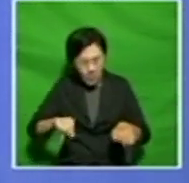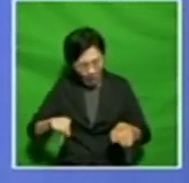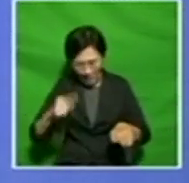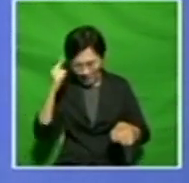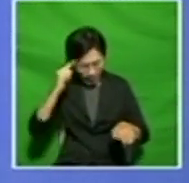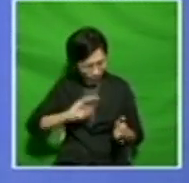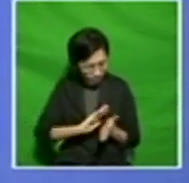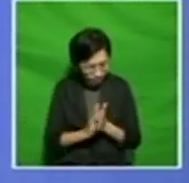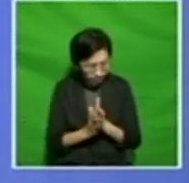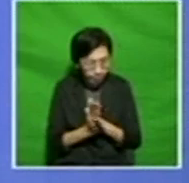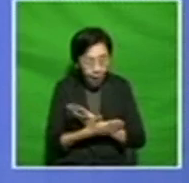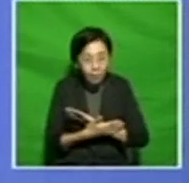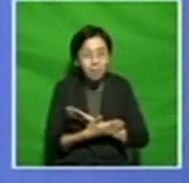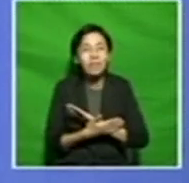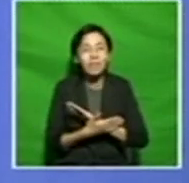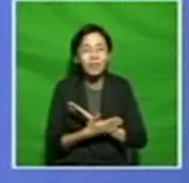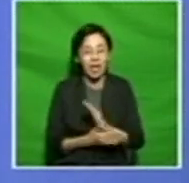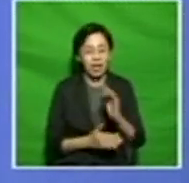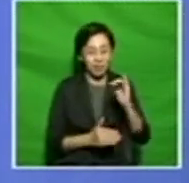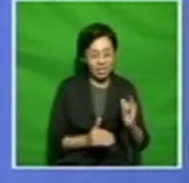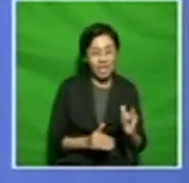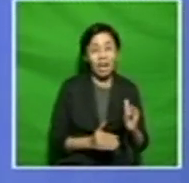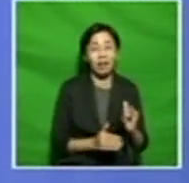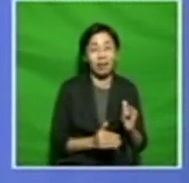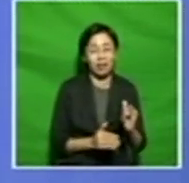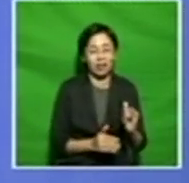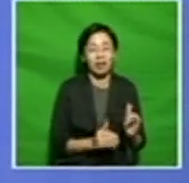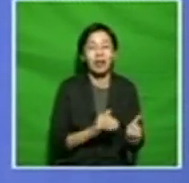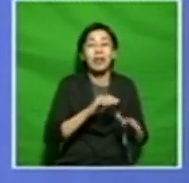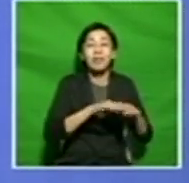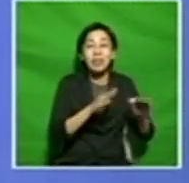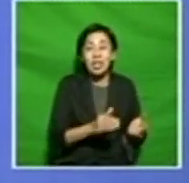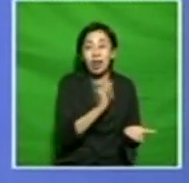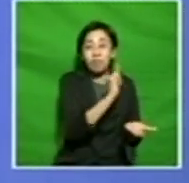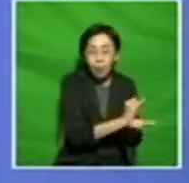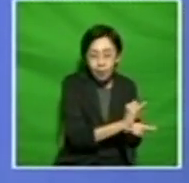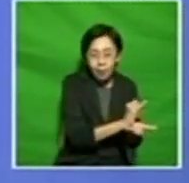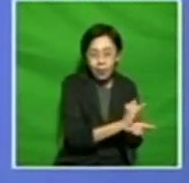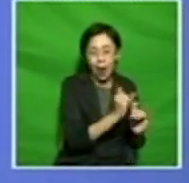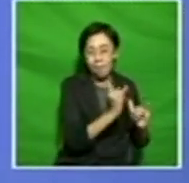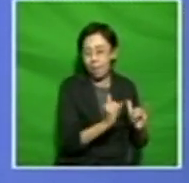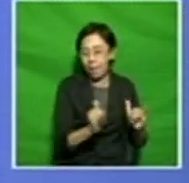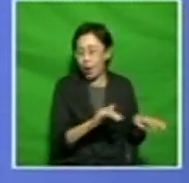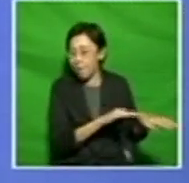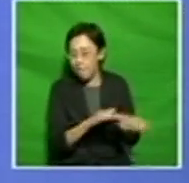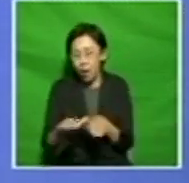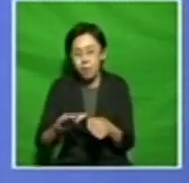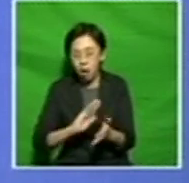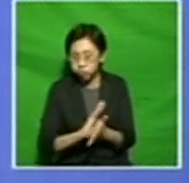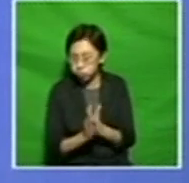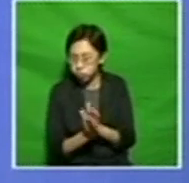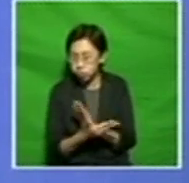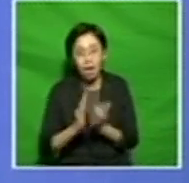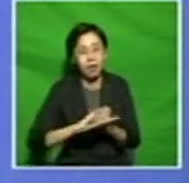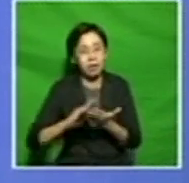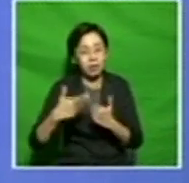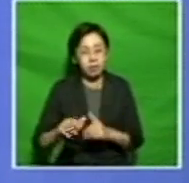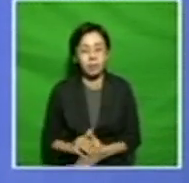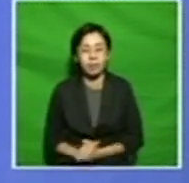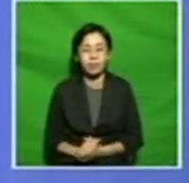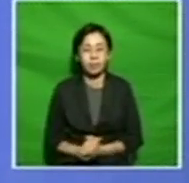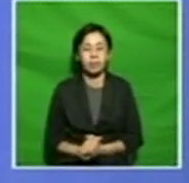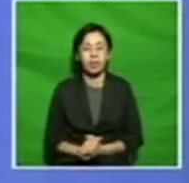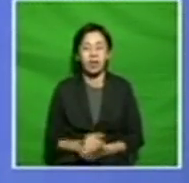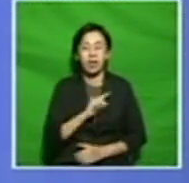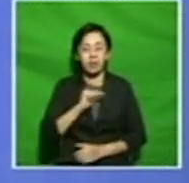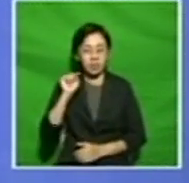เป็นโรงพยาบาลเตรียมเอาเตียงใส่เข้าไปแล้วเหล่านี้คือการเตรียมทั้งสิ้นซึ่งในข้อกำหนดสั่งให้คือ